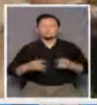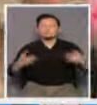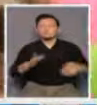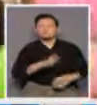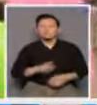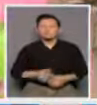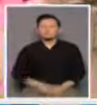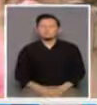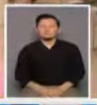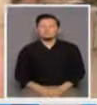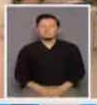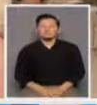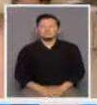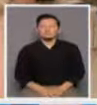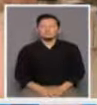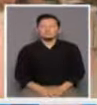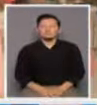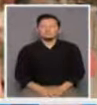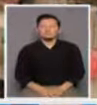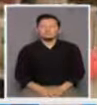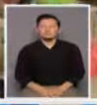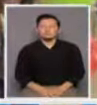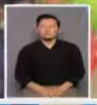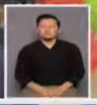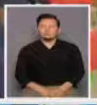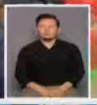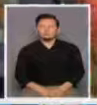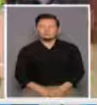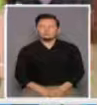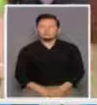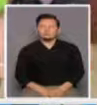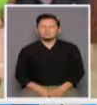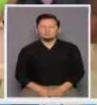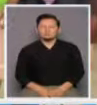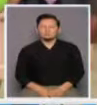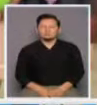өтті. Эльвира Рахымжанқызы, Жанас Қожырбаев, жаңалықтар қызметі үшін Қызылқоға ауданынан.